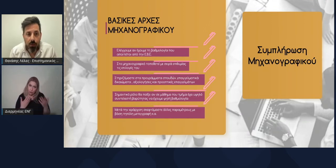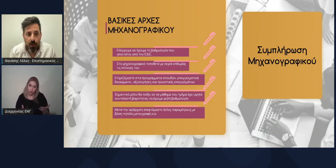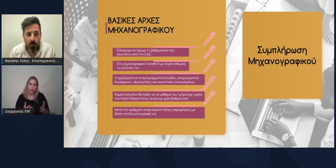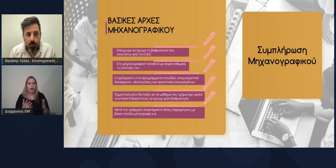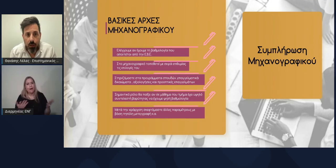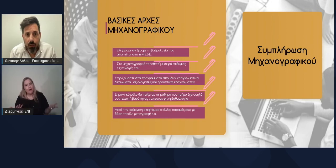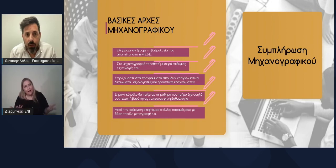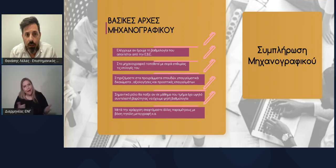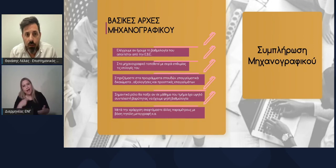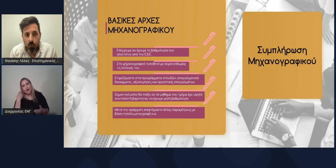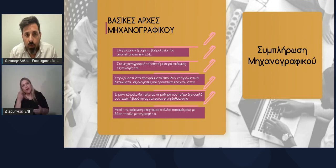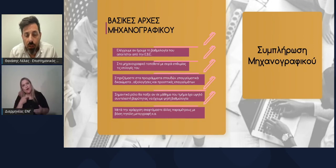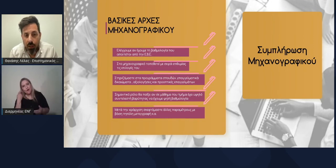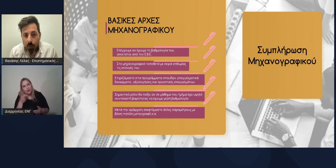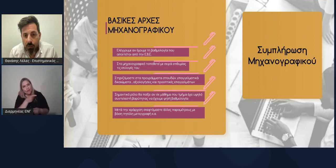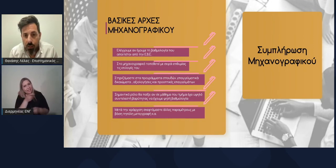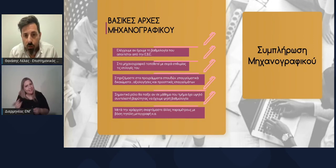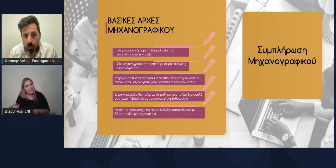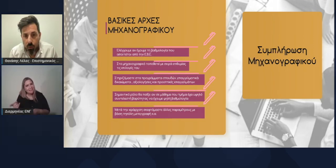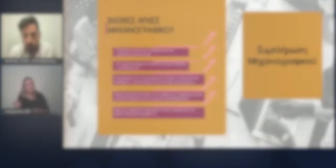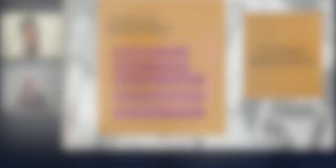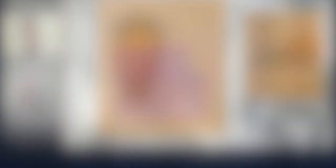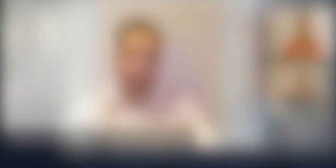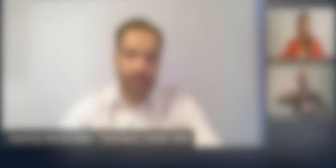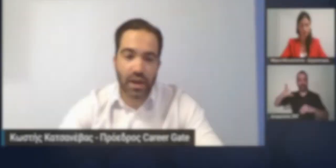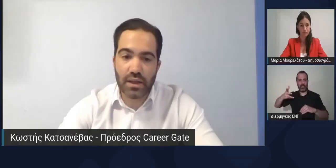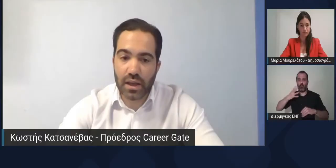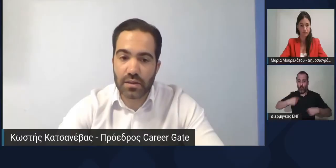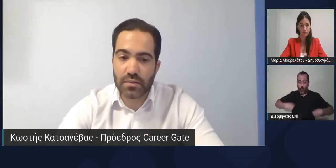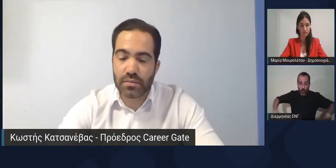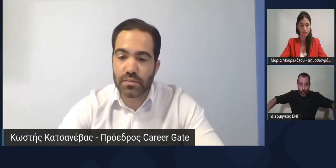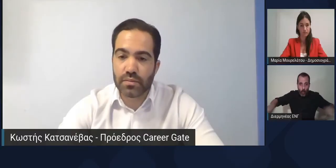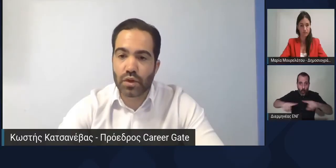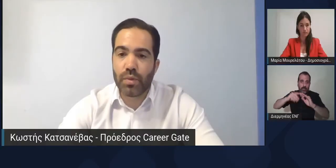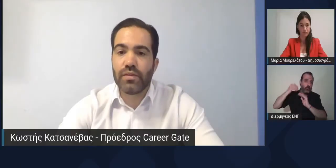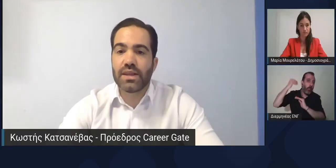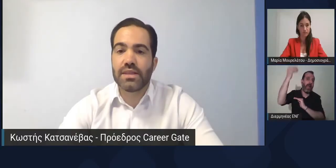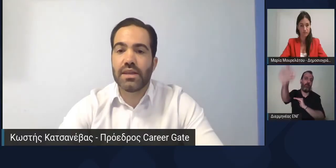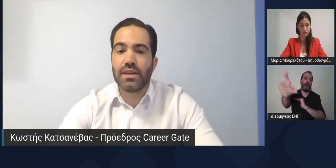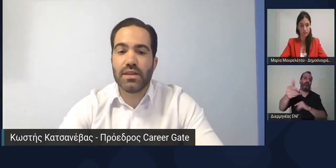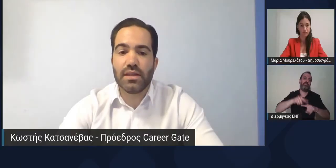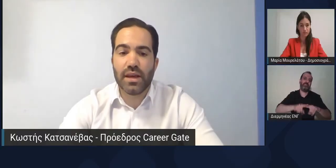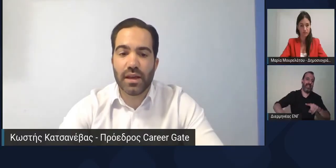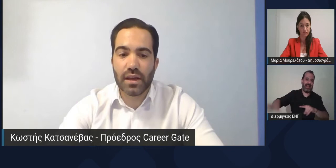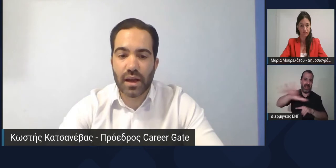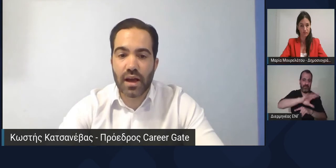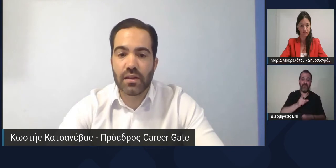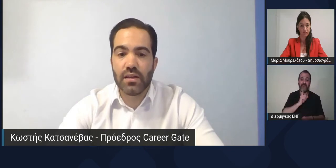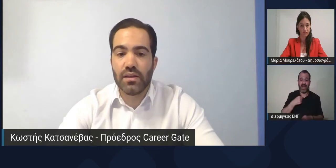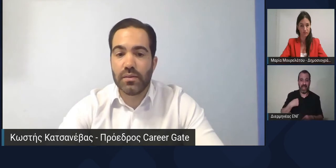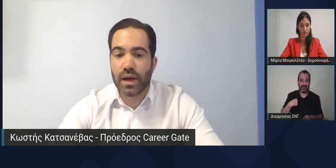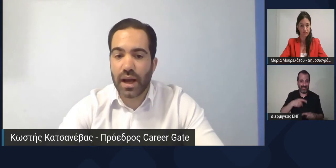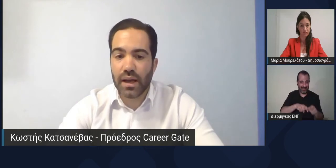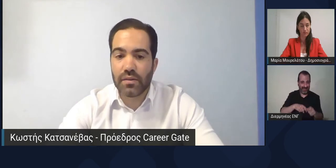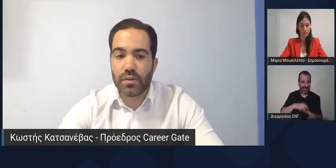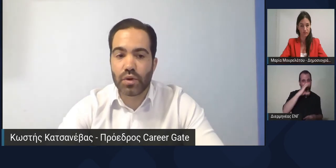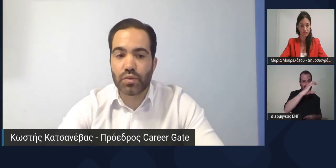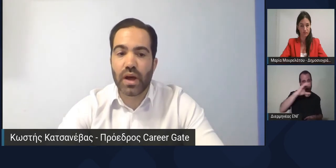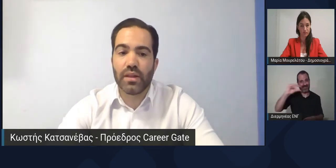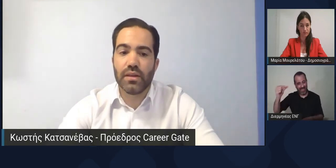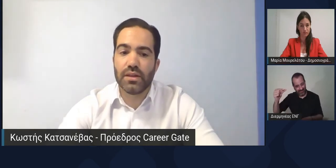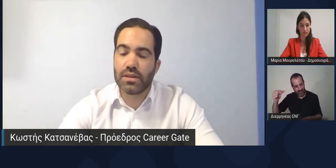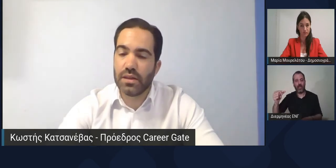που είναι στην παρέα μας σήμερα να ξέρουμε ότι η τελική απόφαση είναι των παιδιών. Η Career Gate σκοπεύει να συνεχίσει ενεργά τη μεγάλη